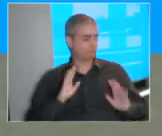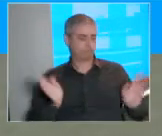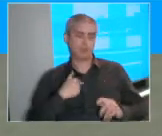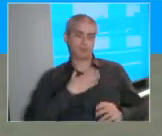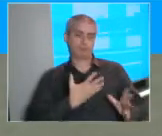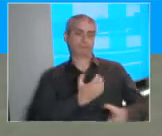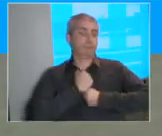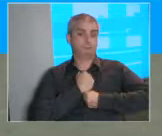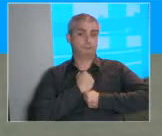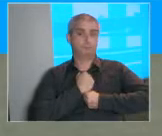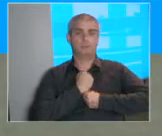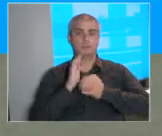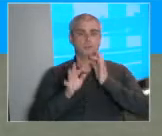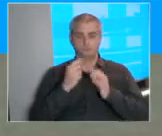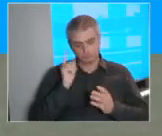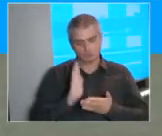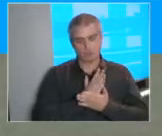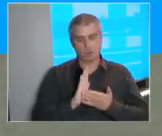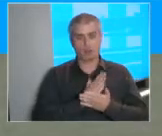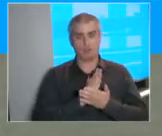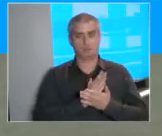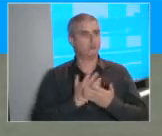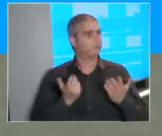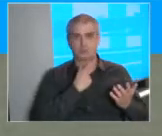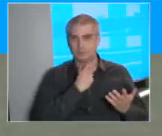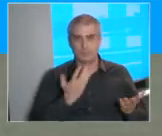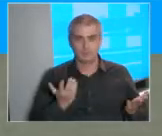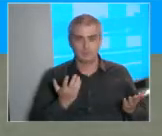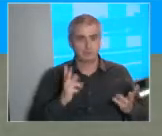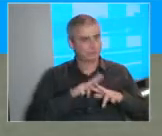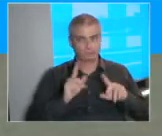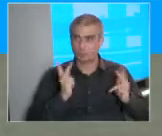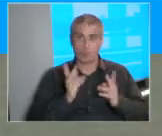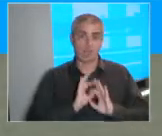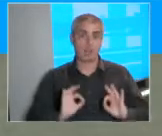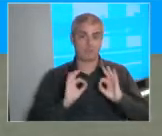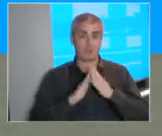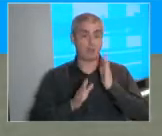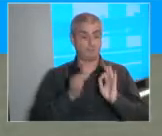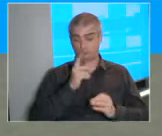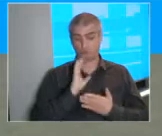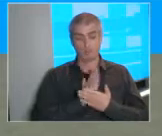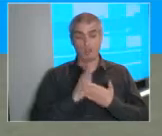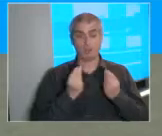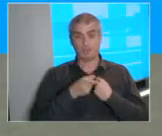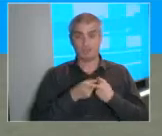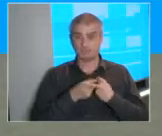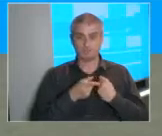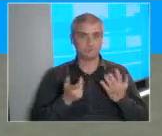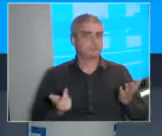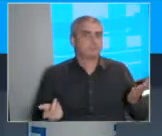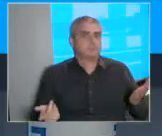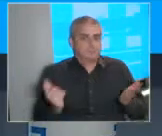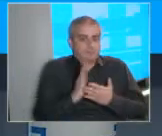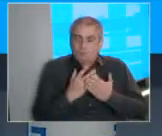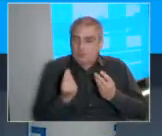לא, אוקיי? בא בית המשפט והוא צריך להכריע. הוא מכריע. אין לו ברירה. עכשיו, זו סיטואציה לא קלה בכלל, כי בית משפט כדי לפסוק בדבר כזה זה... נכון.